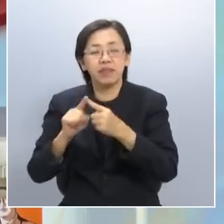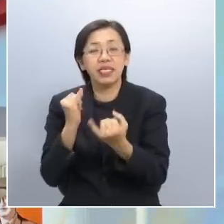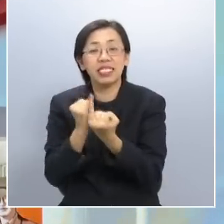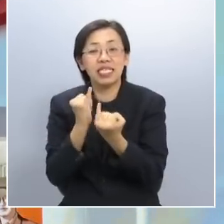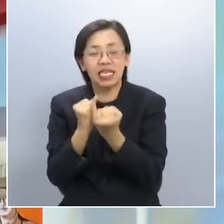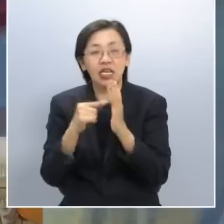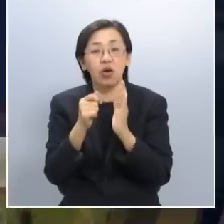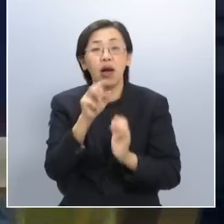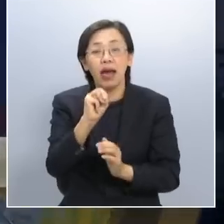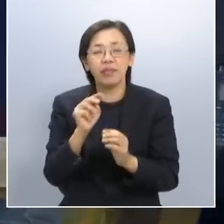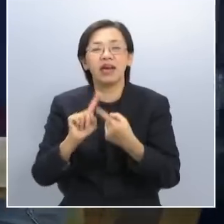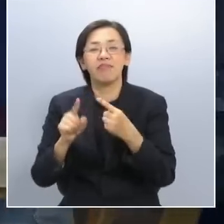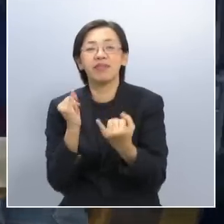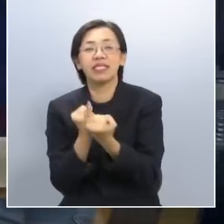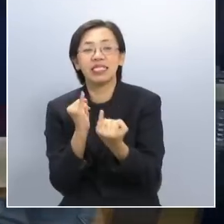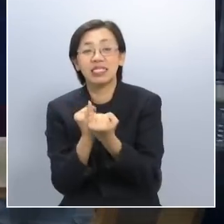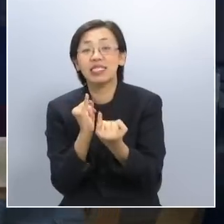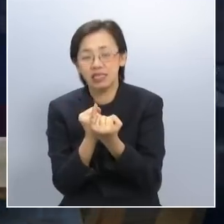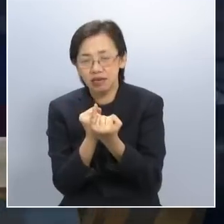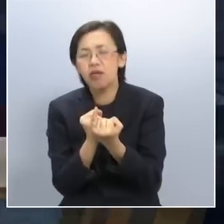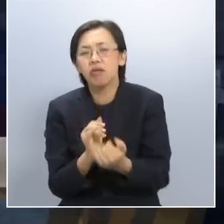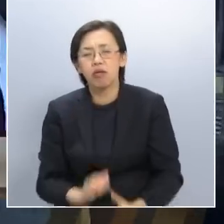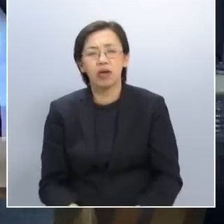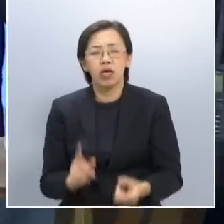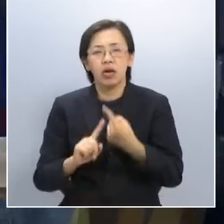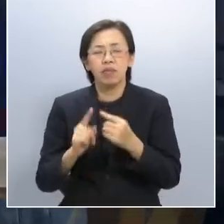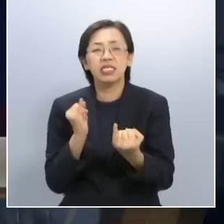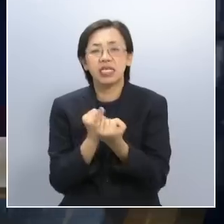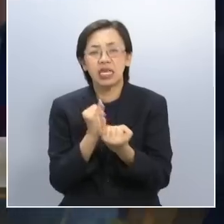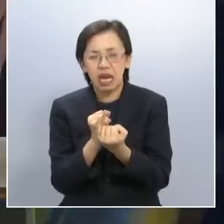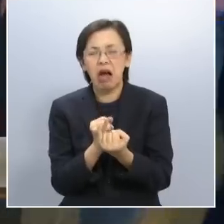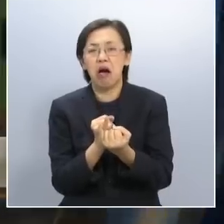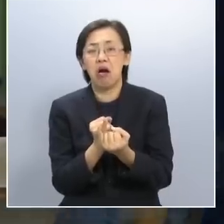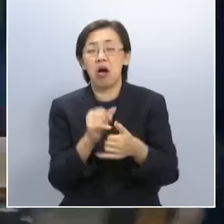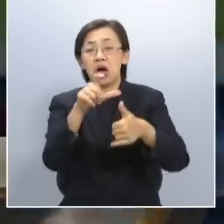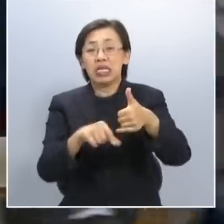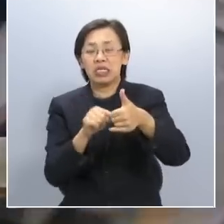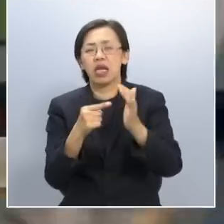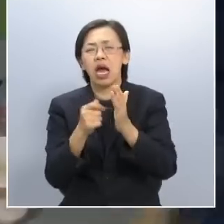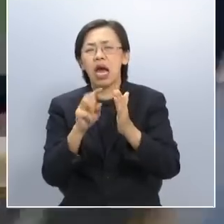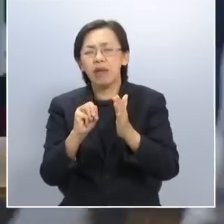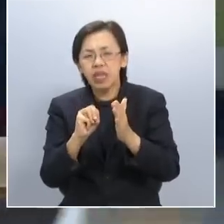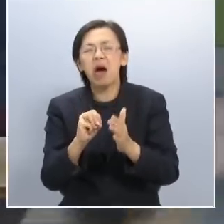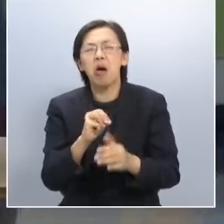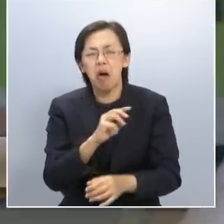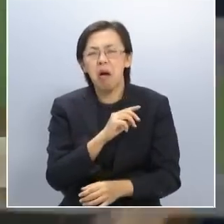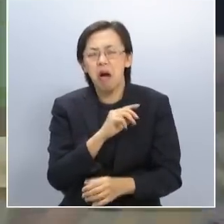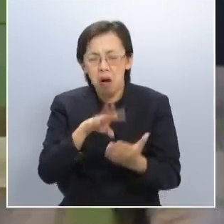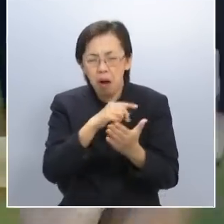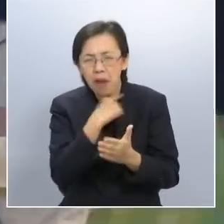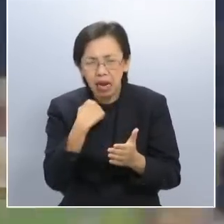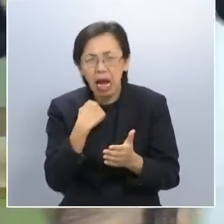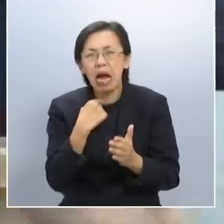แอมไซยาไนด์ผมเรียกอย่างนั้นคงไม่ว่ากันนะผู้ต้องหาคดีฆ่าโดยไตร่ตรองไว้ก่อน15คดีแล้วณขณะนี้ตามหม